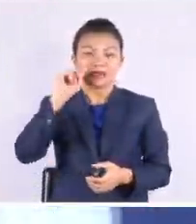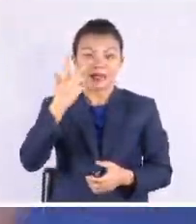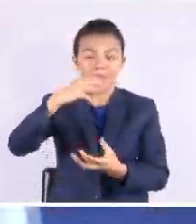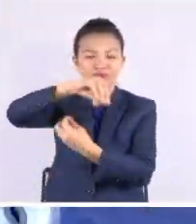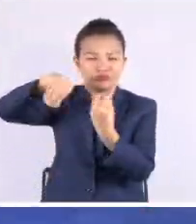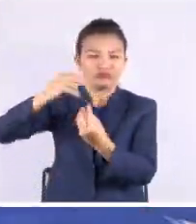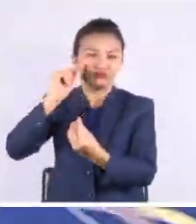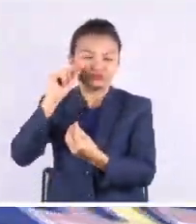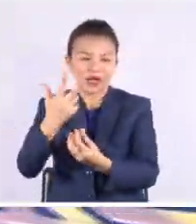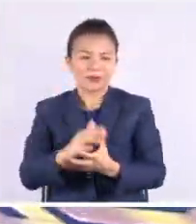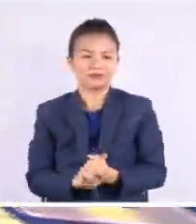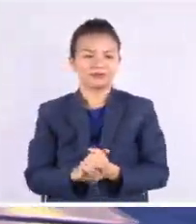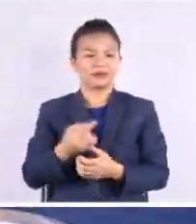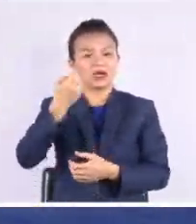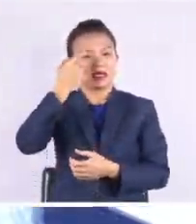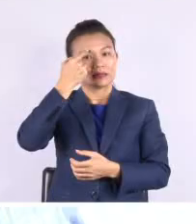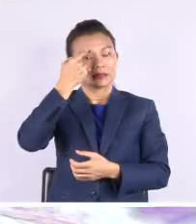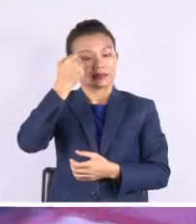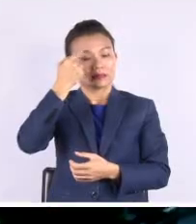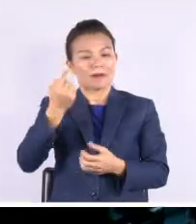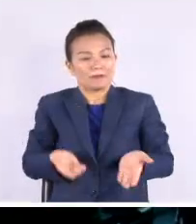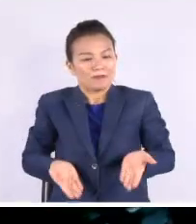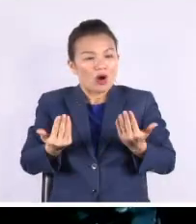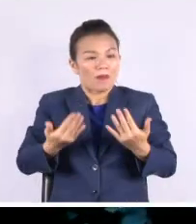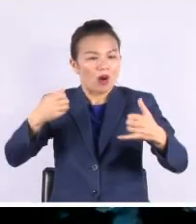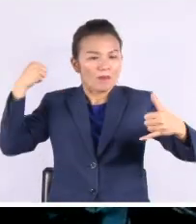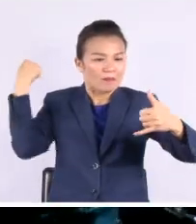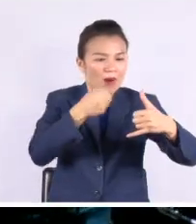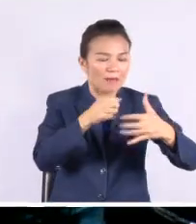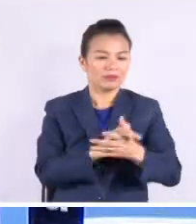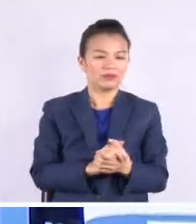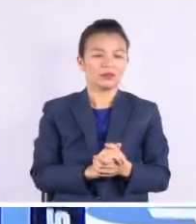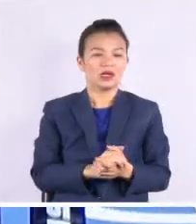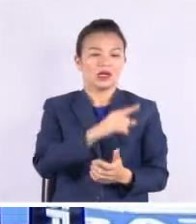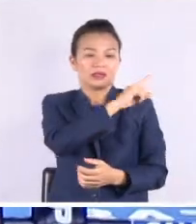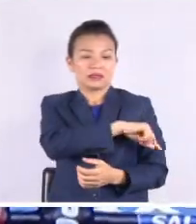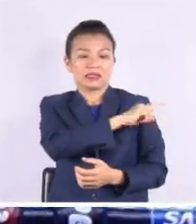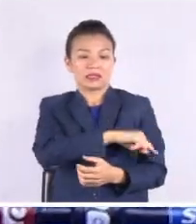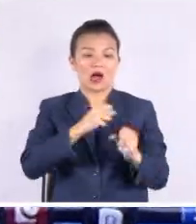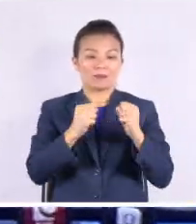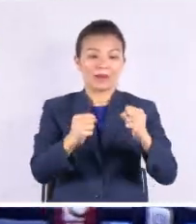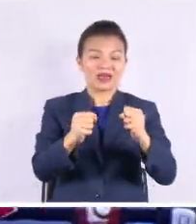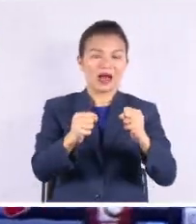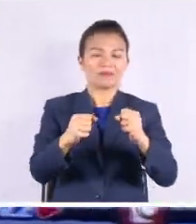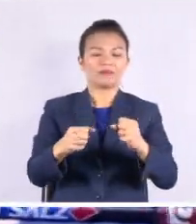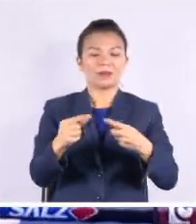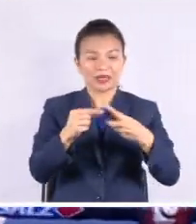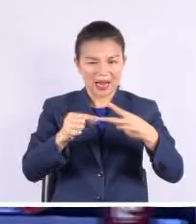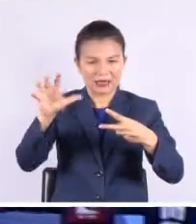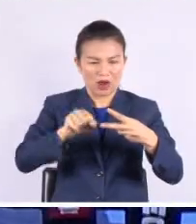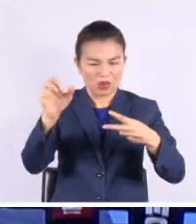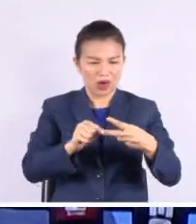สุดท้ายครับเป็นโรคนี้น่าจะไม่ขายเบาเครื่องลงนะครับแล้วก็เป็น hdพยายามที่จะทำแต้มคืนที่ได้นะครับ